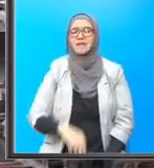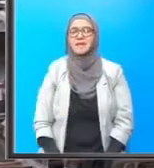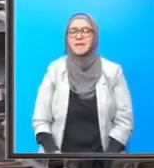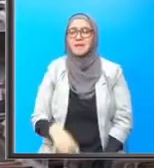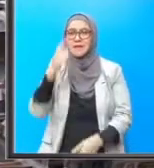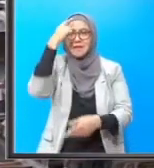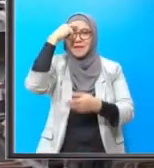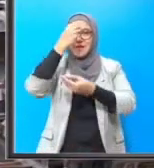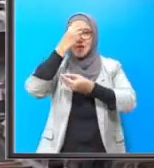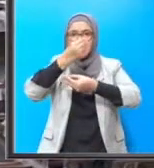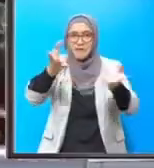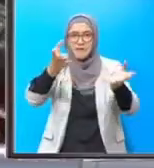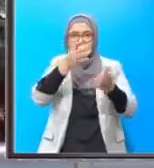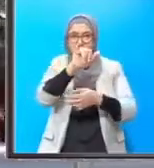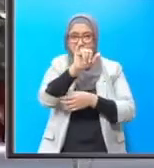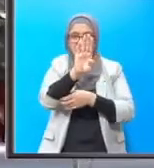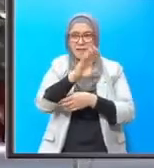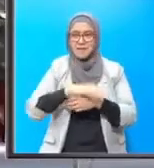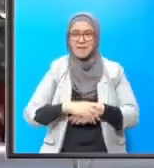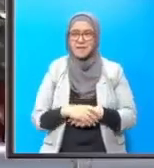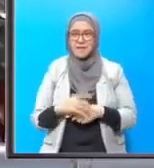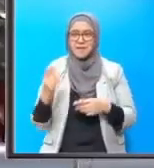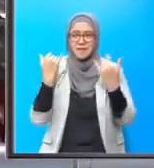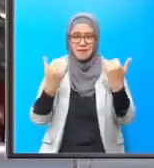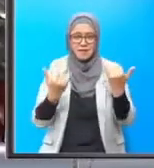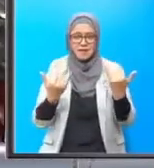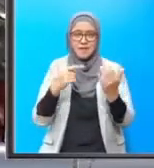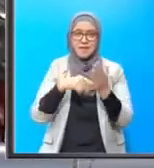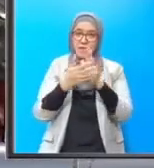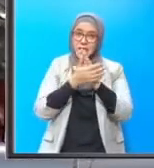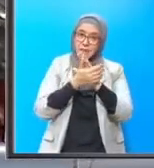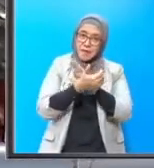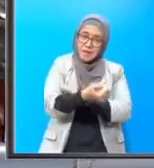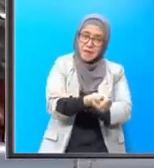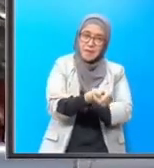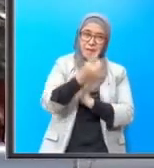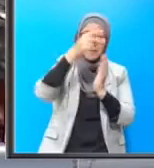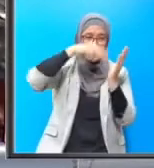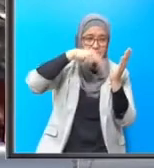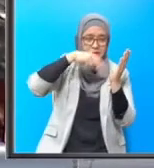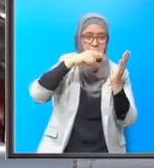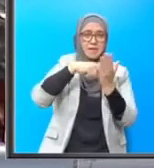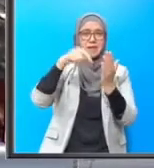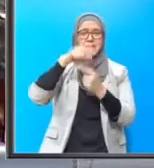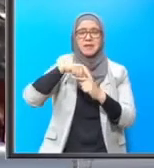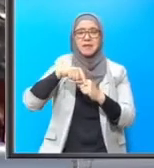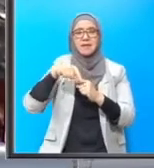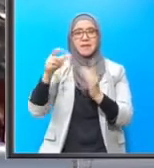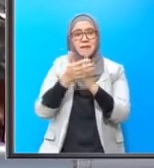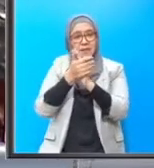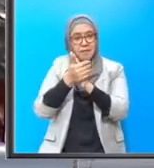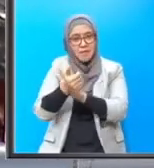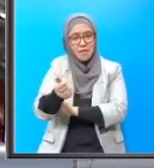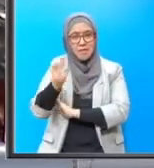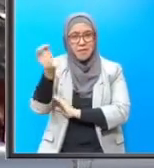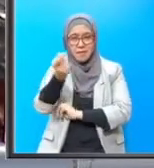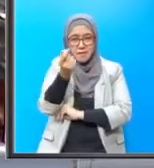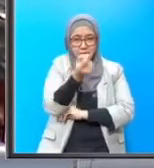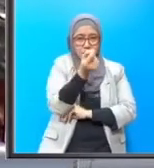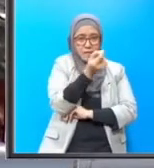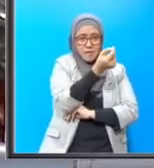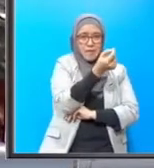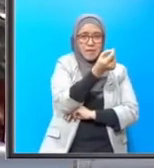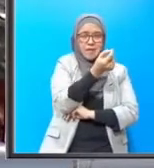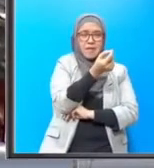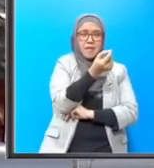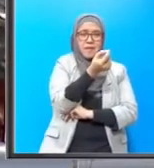Hai untuk makluman ada yang baru MacBook masih ini kemahiran membaca dan menulis Jawi di Sekolah Menengah masih diberikan penekanan